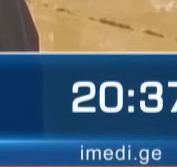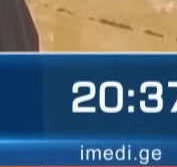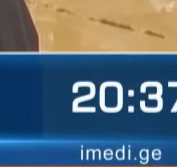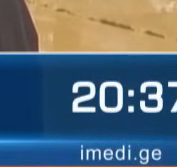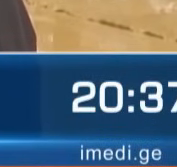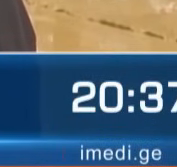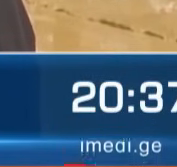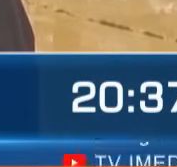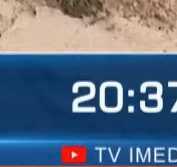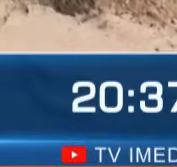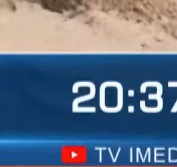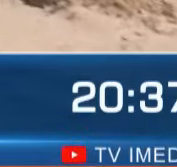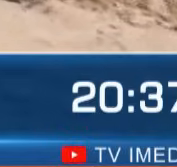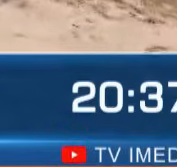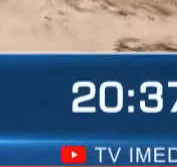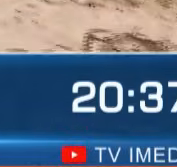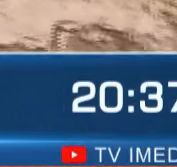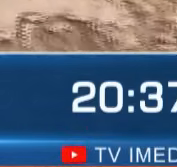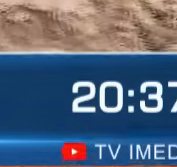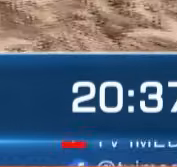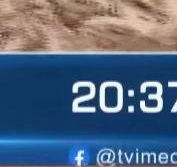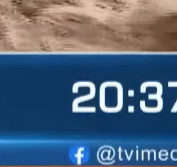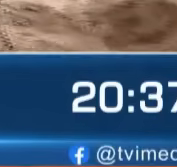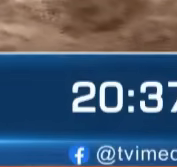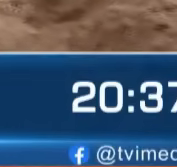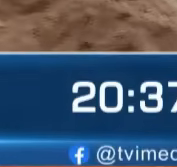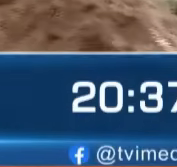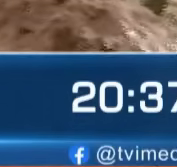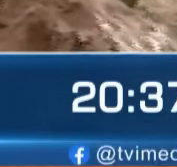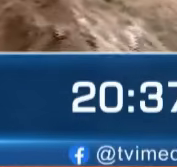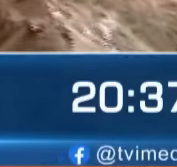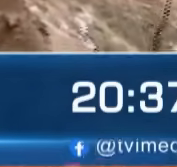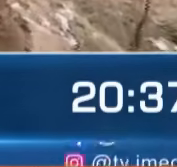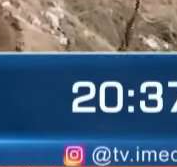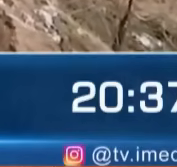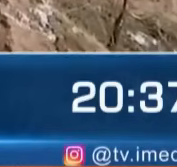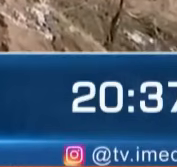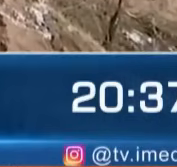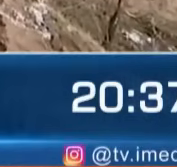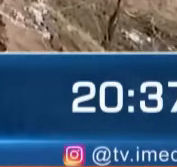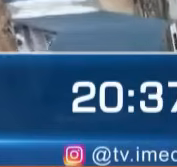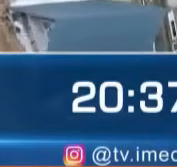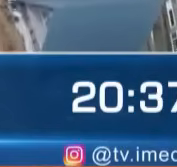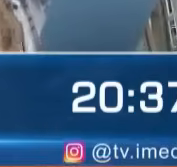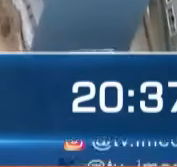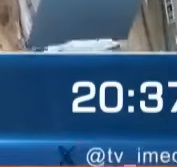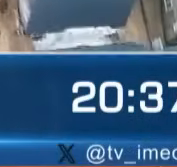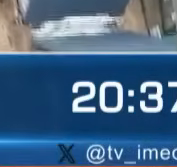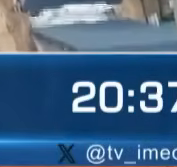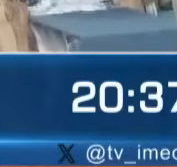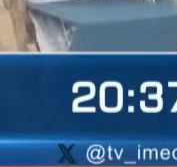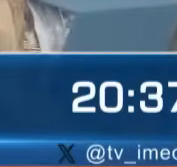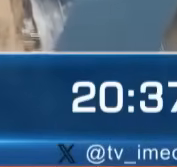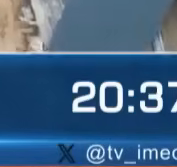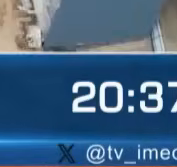Huela, Samsahul, Mobilizebulia. Hoarțopuli procese began uitar de suram și criticul zonei și mohtopirul zol și de bariati sa tshorobeli sa